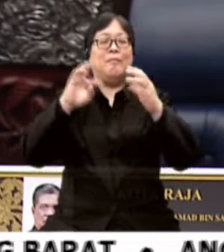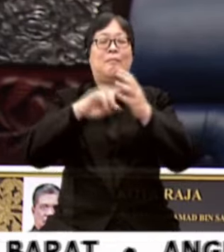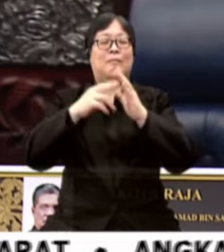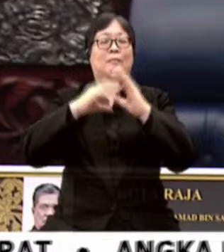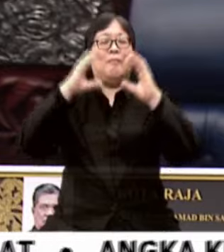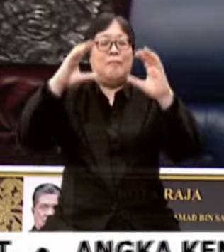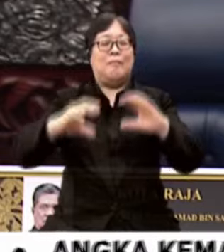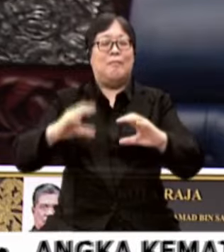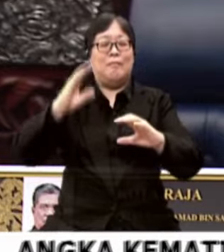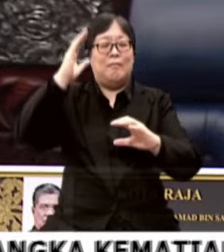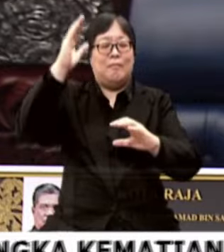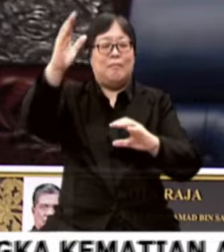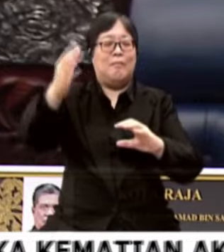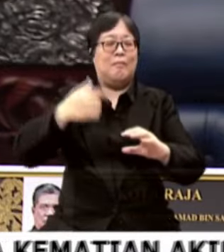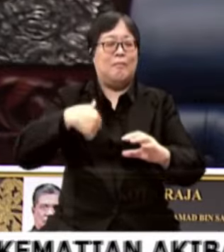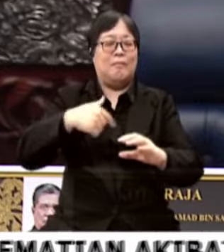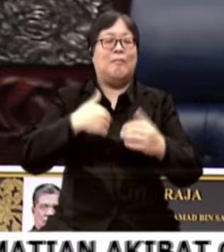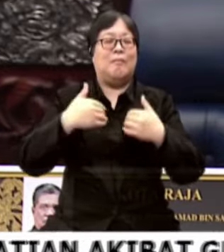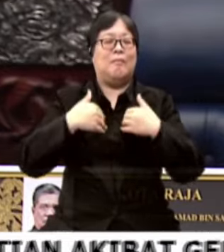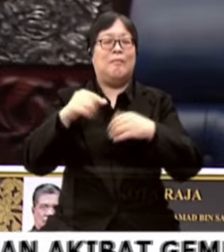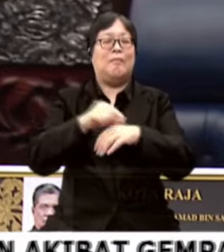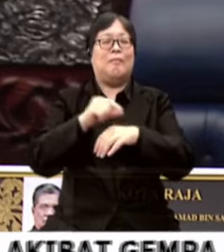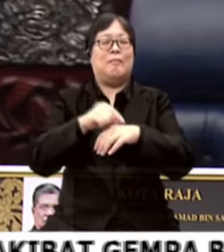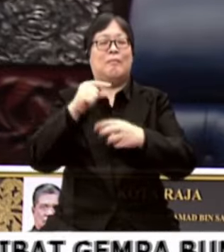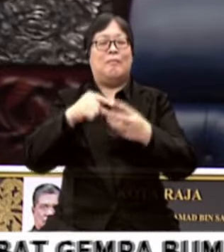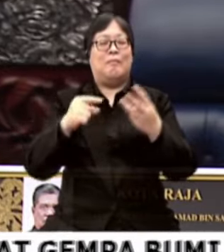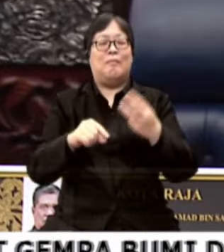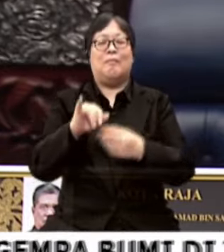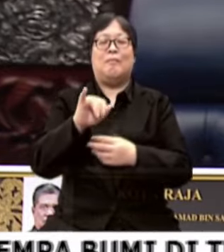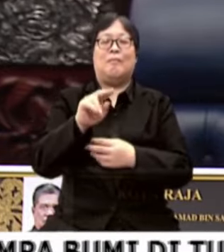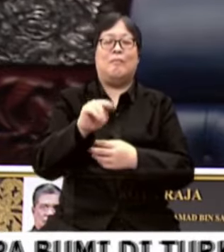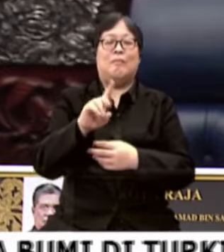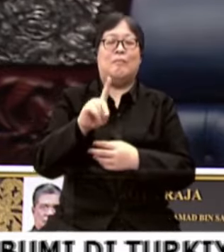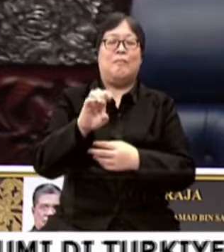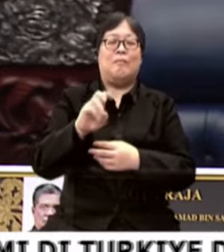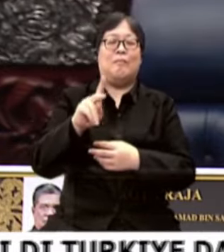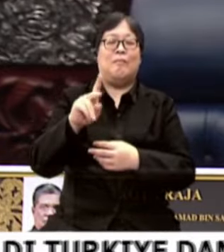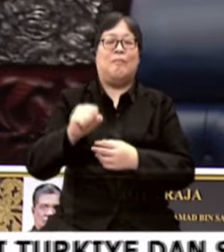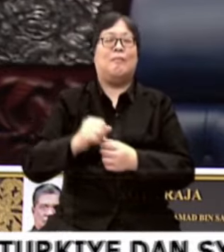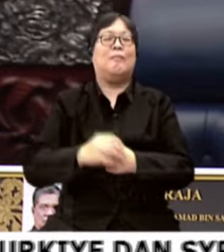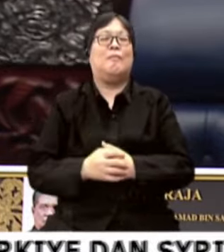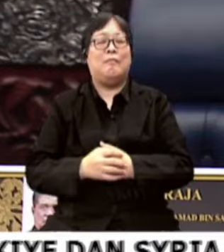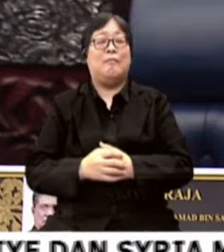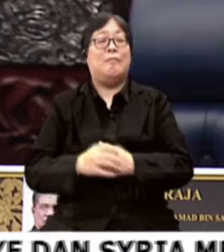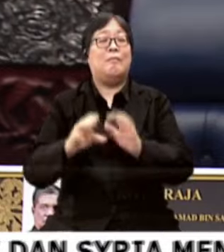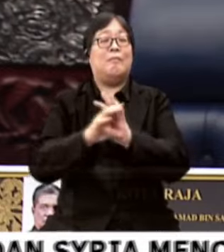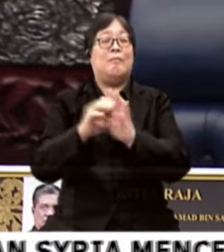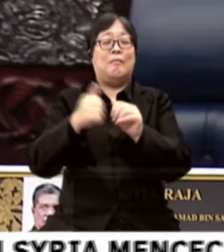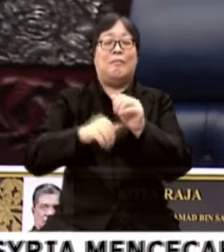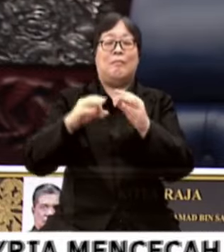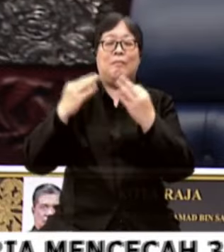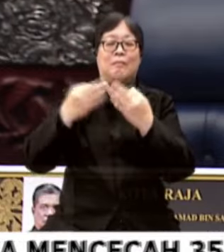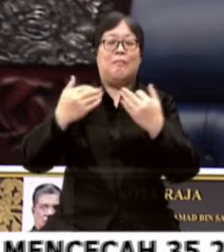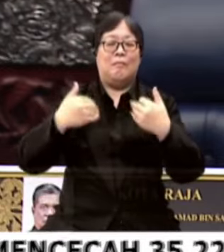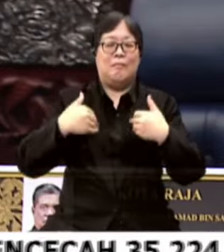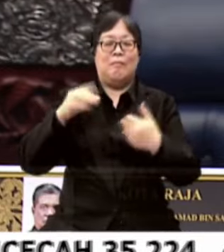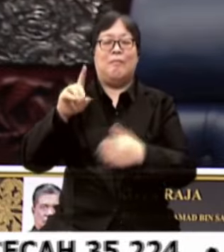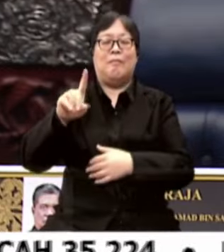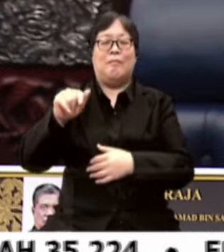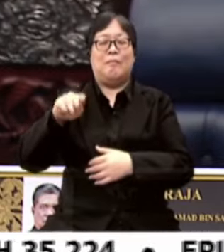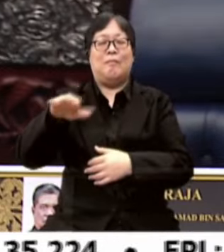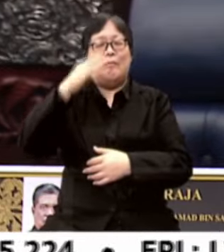ialah memastikan kita menggunakan pendekatan Indah contohnya sejak keluarga mengambil kira data-data yang kita